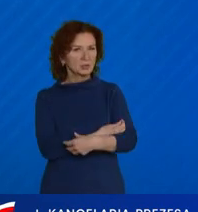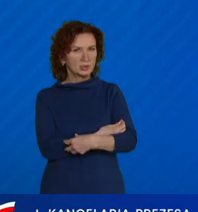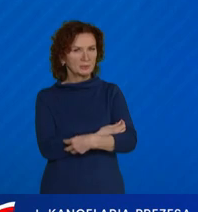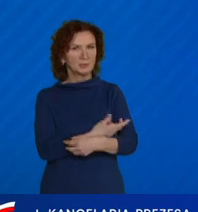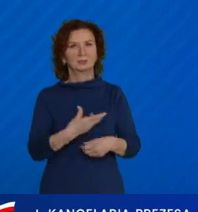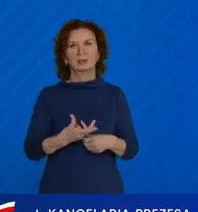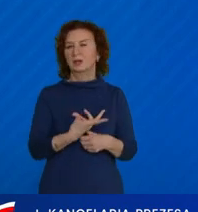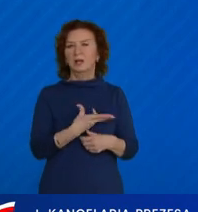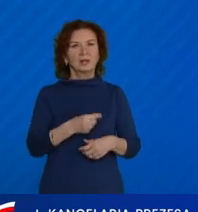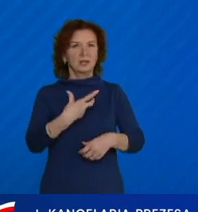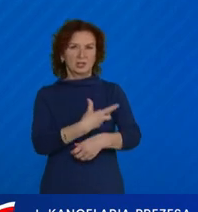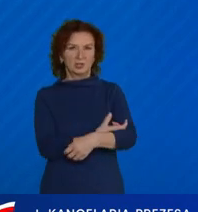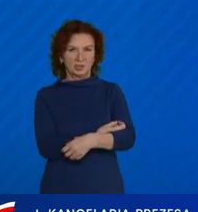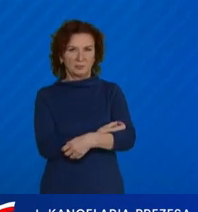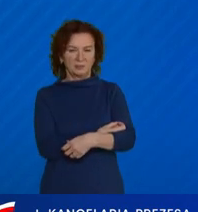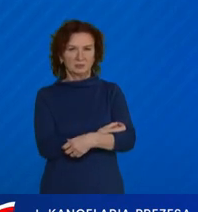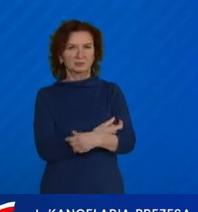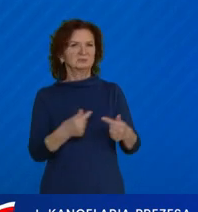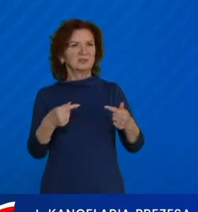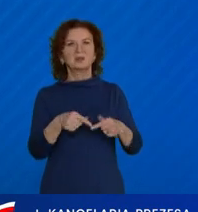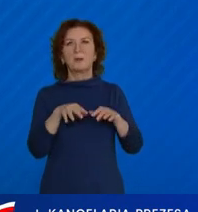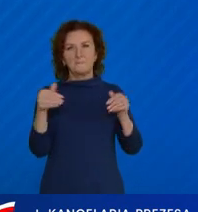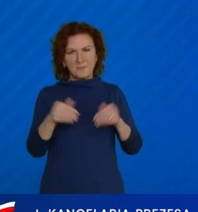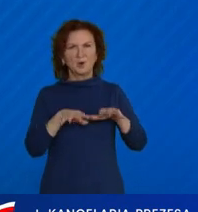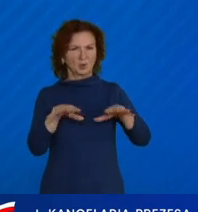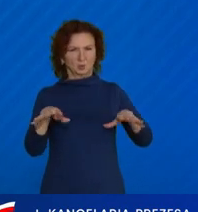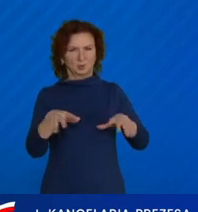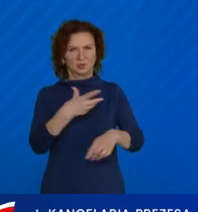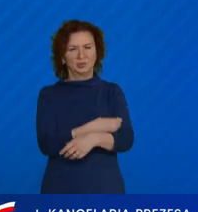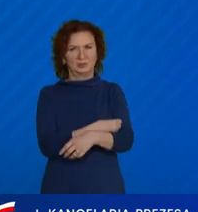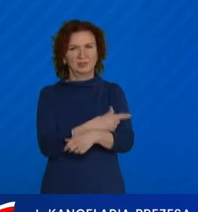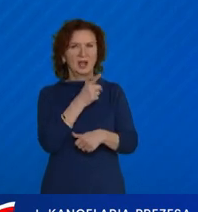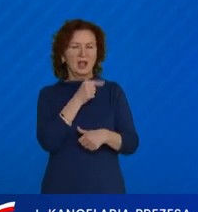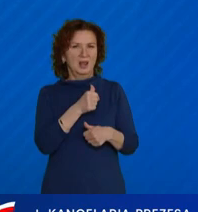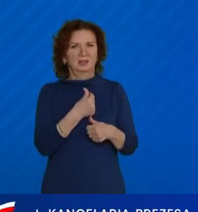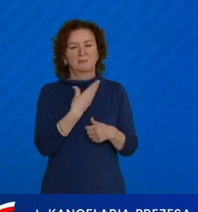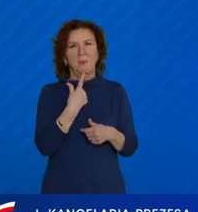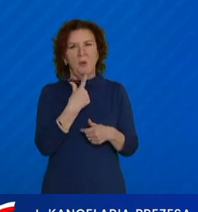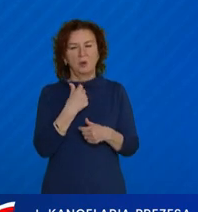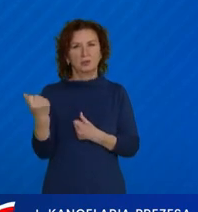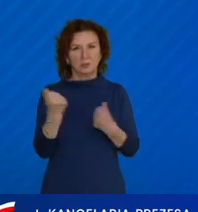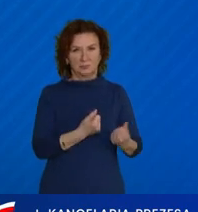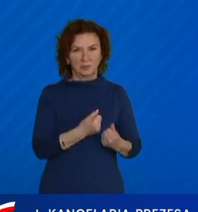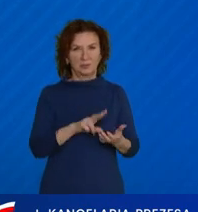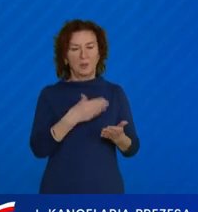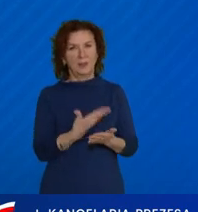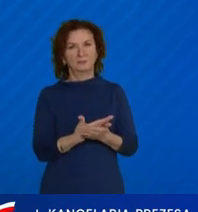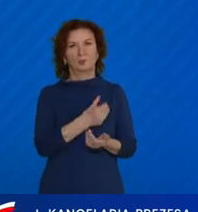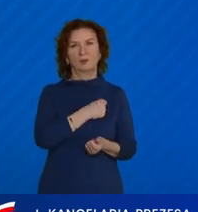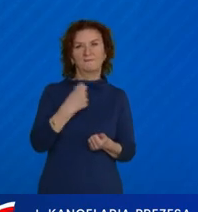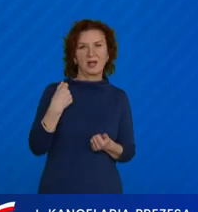szczepią zgodnie ze swoimi możliwościami ze względu na brak szczepionek, jest bardzo dużo. Do takich miejsc należy między innymi